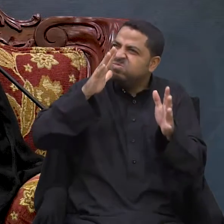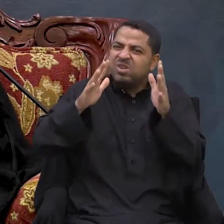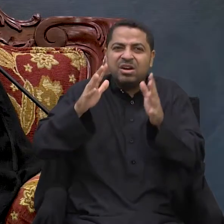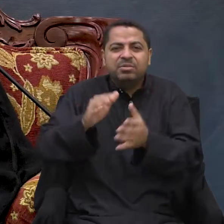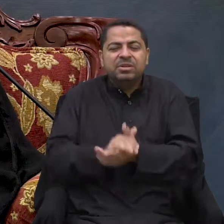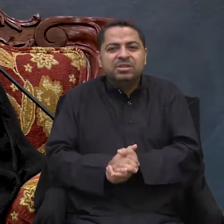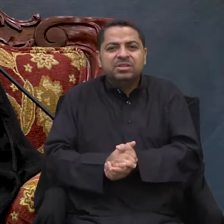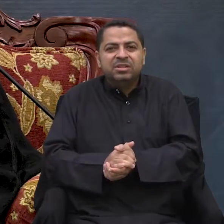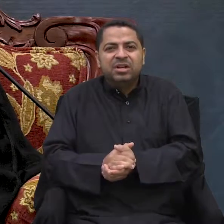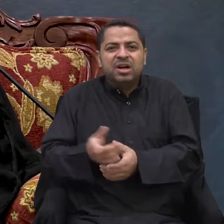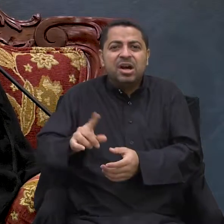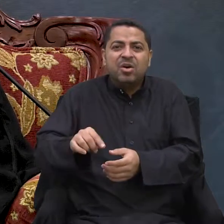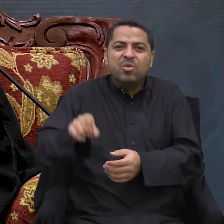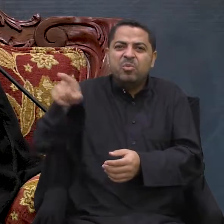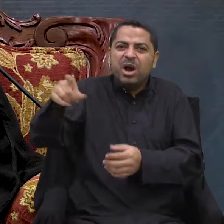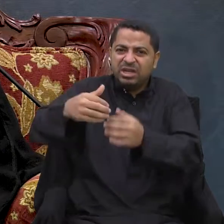وكلام. فاكتفى